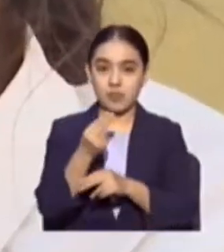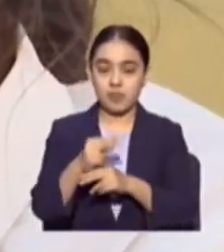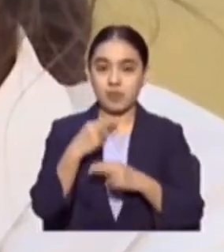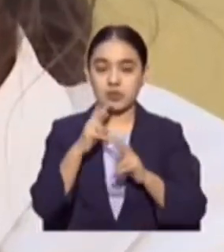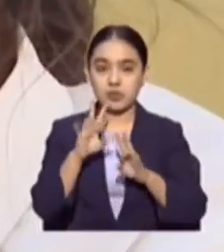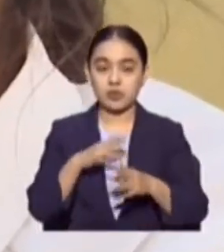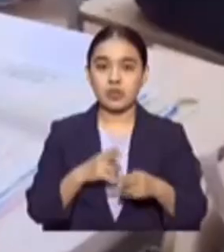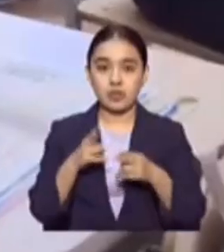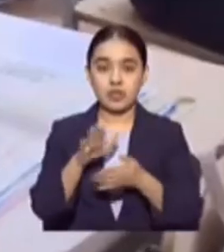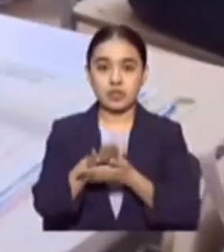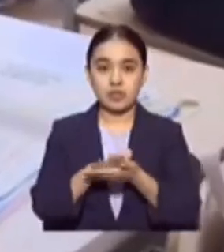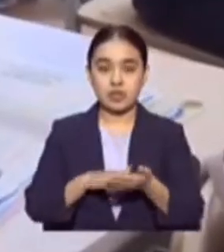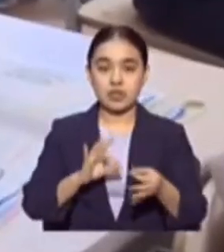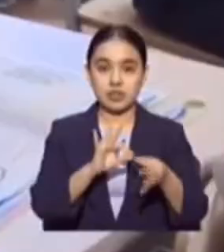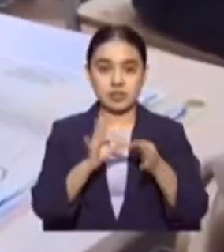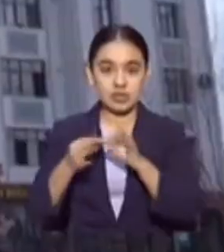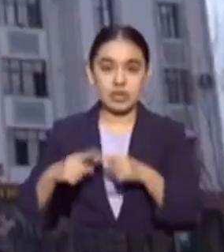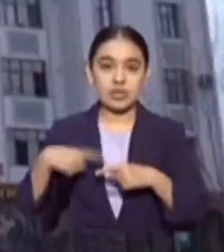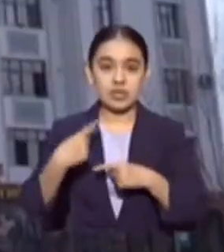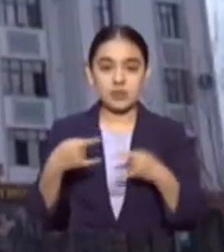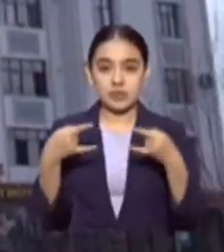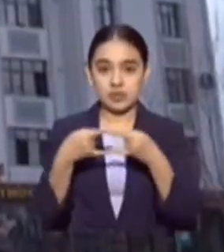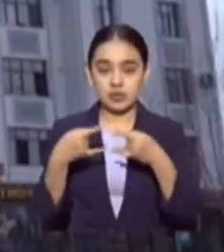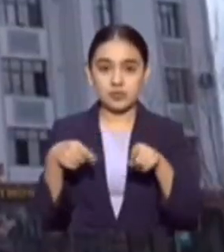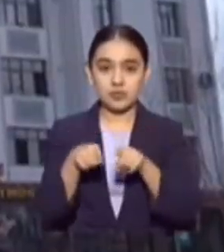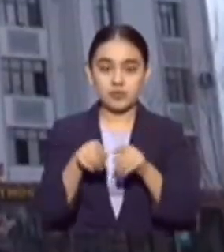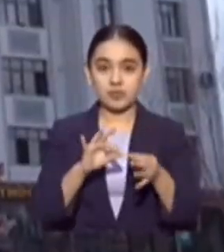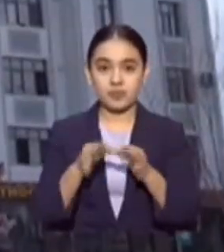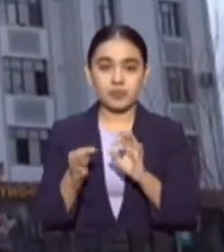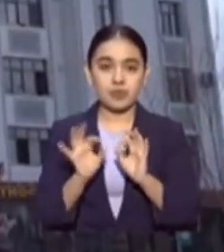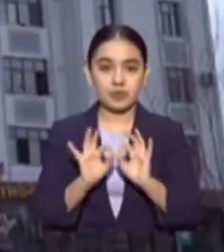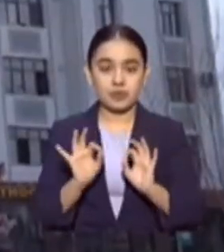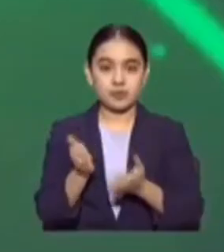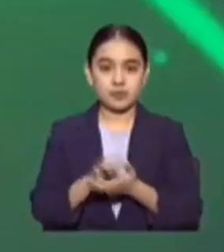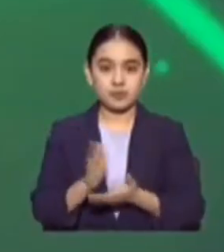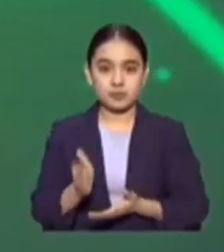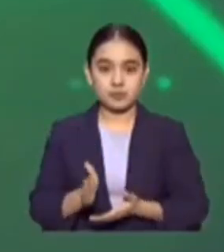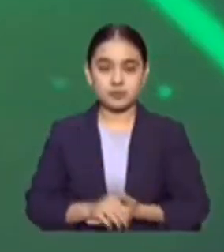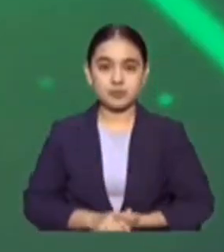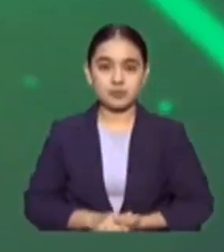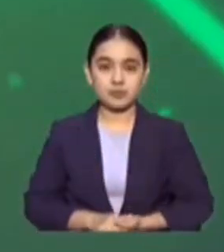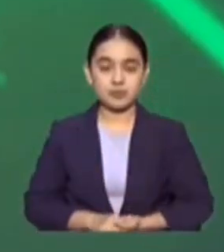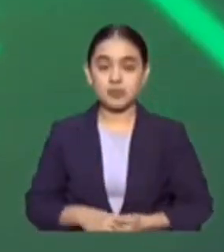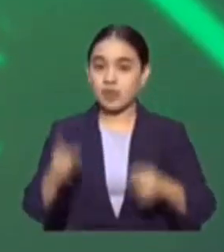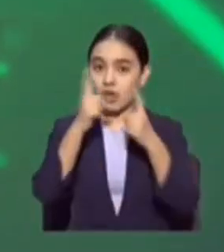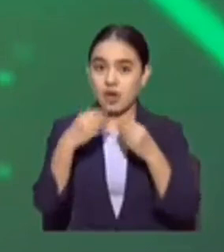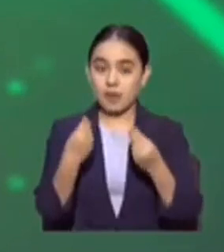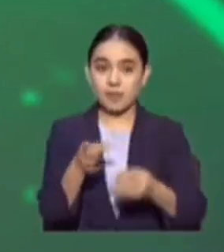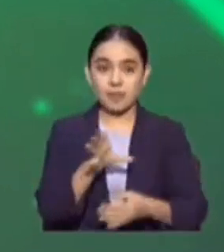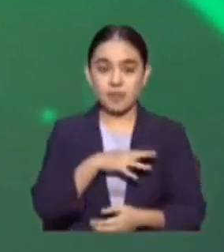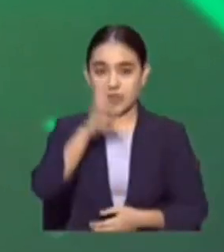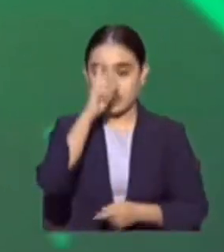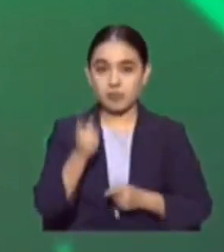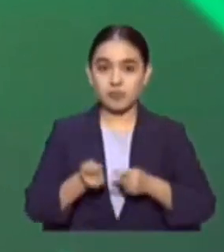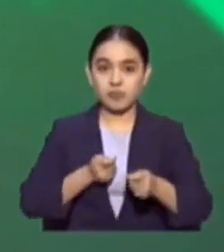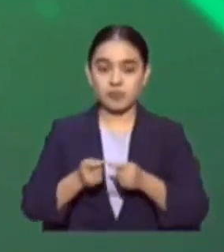qaratdi. Tashrif davom etmoqda. Tafsilotlar bilan keyingi dasturlarimizda ham batafsil tanishtiramiz. Xabar berganimizdek,